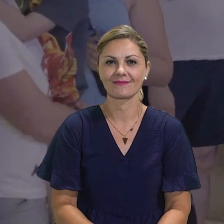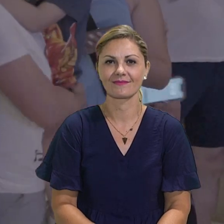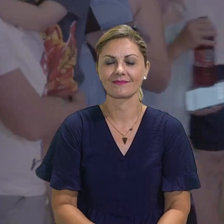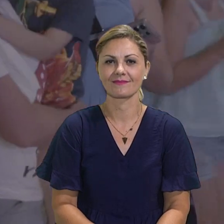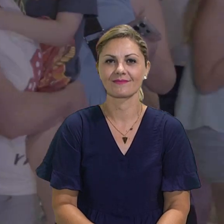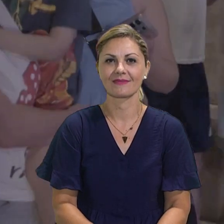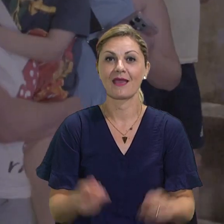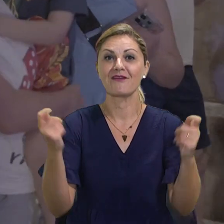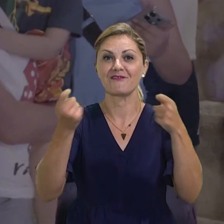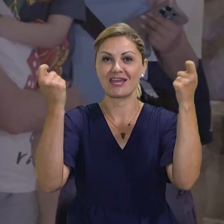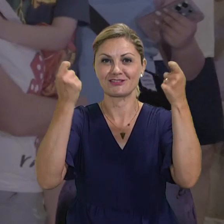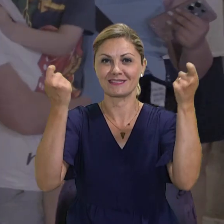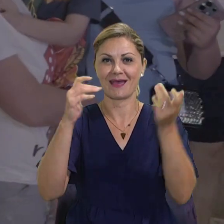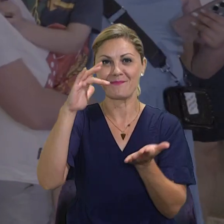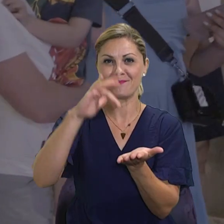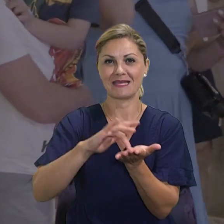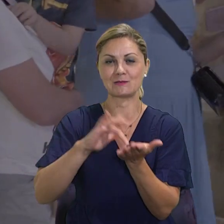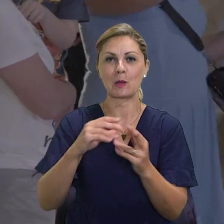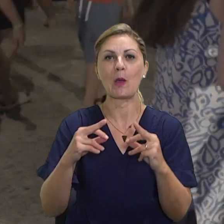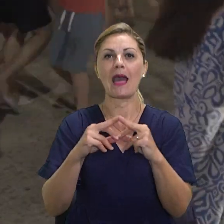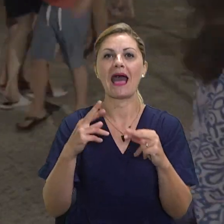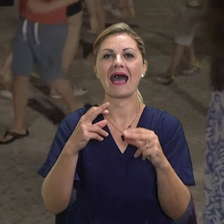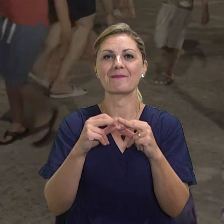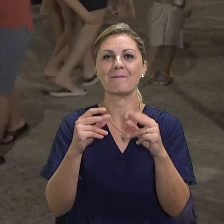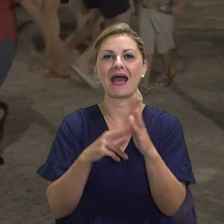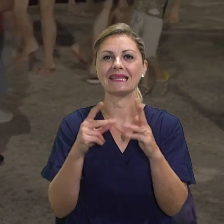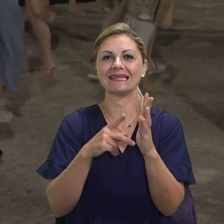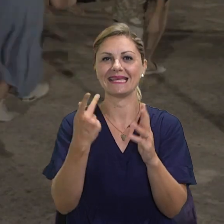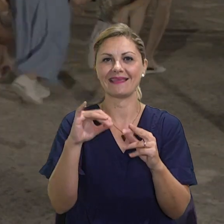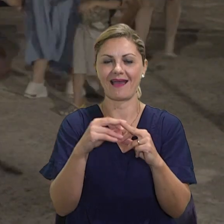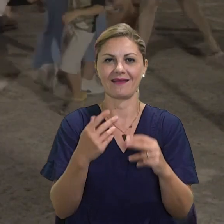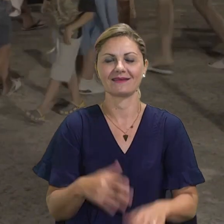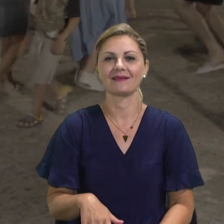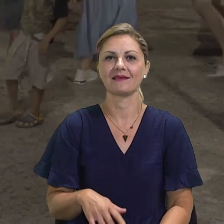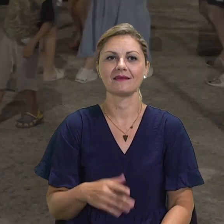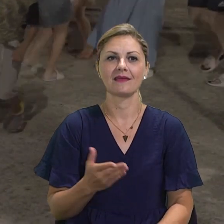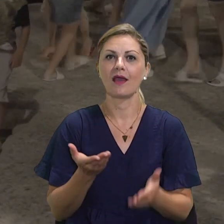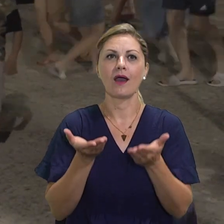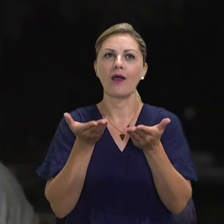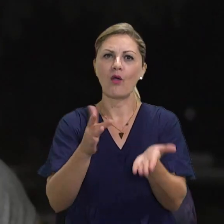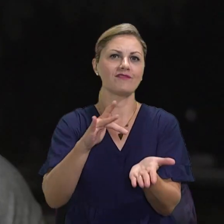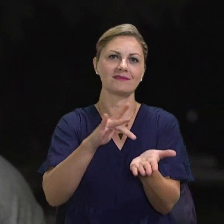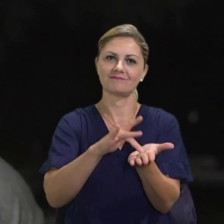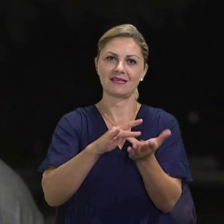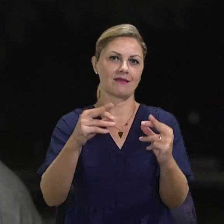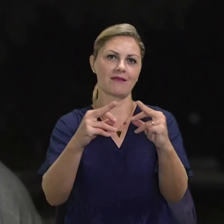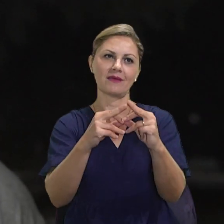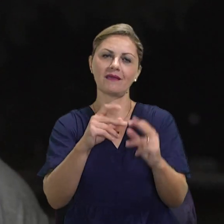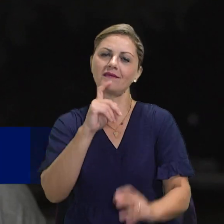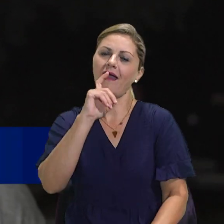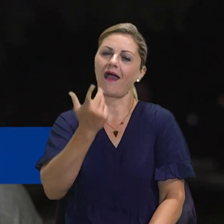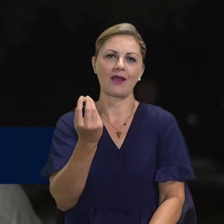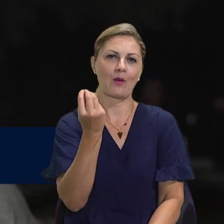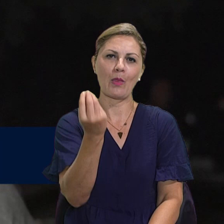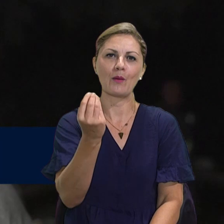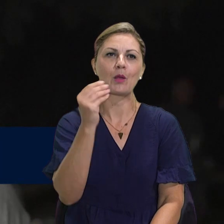i nezaboravna je bila i fešta u Arbaniji. Svi se slažu kako su u ovom mjestu fešte najbolje. Pa u Arbaniji je fešta uvijek